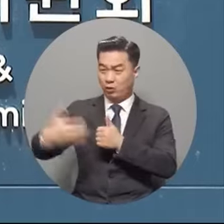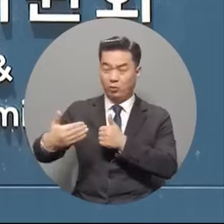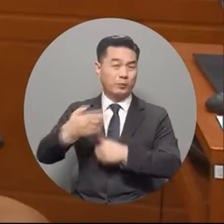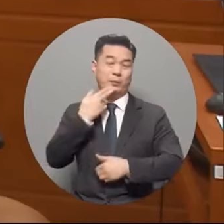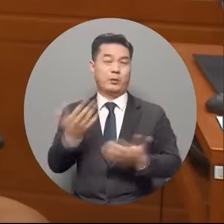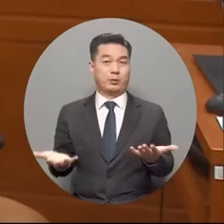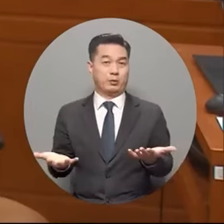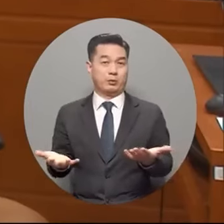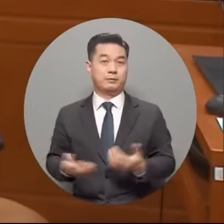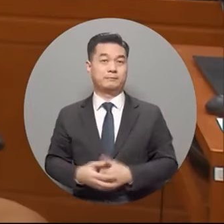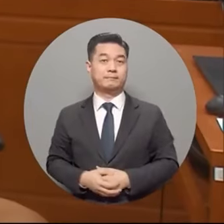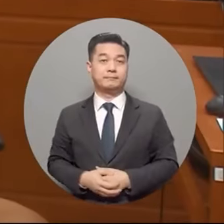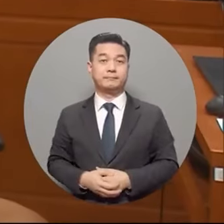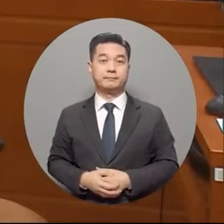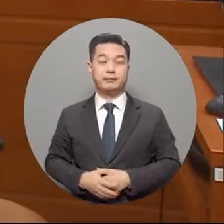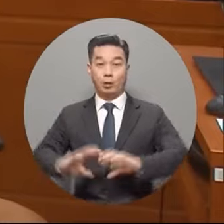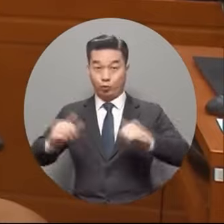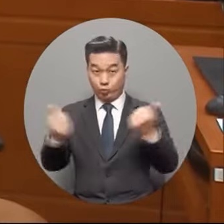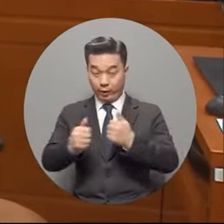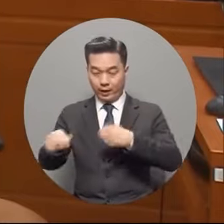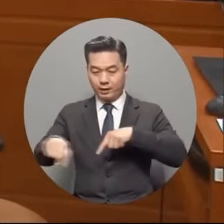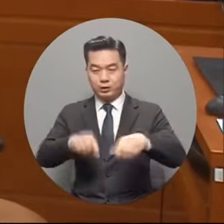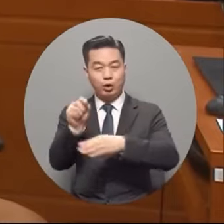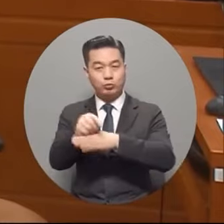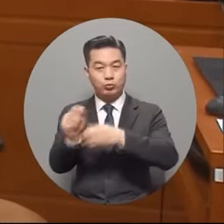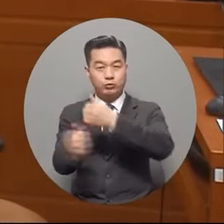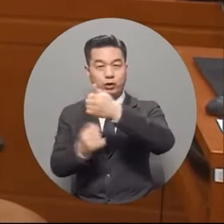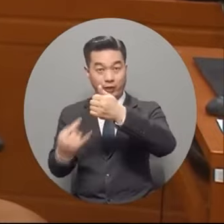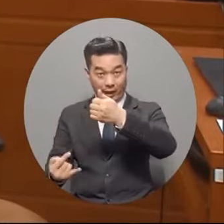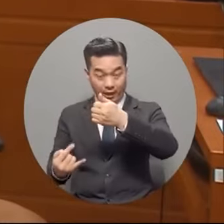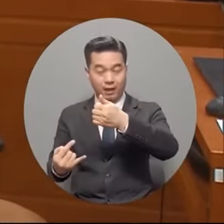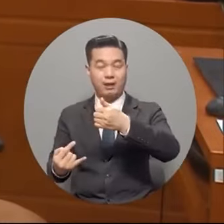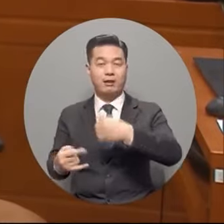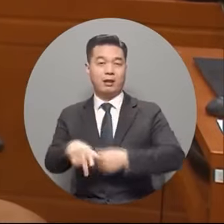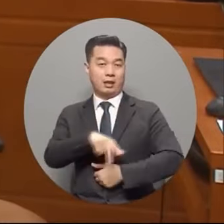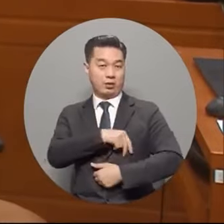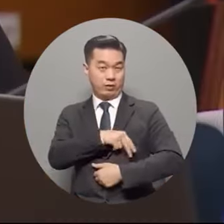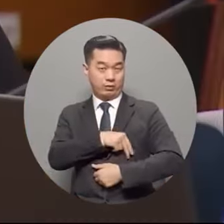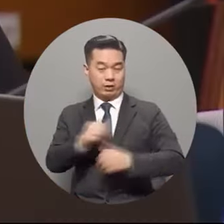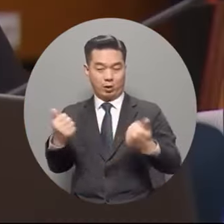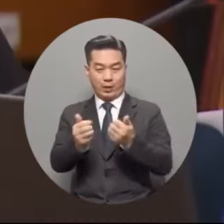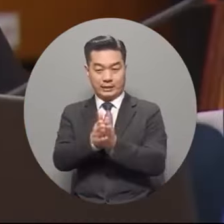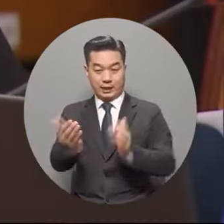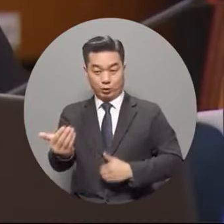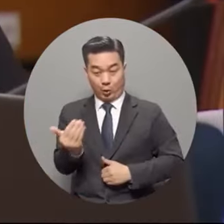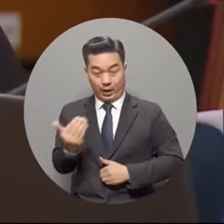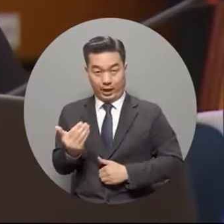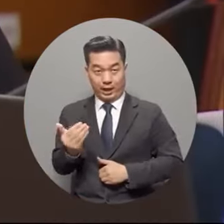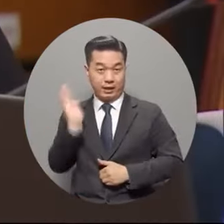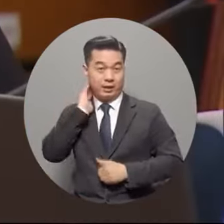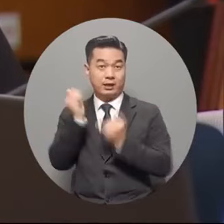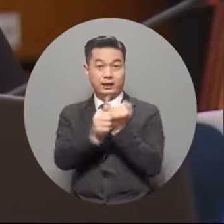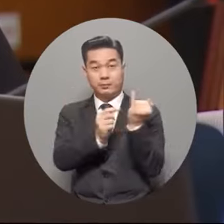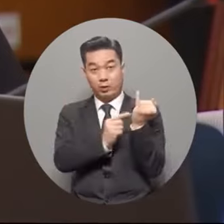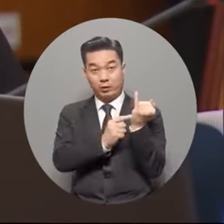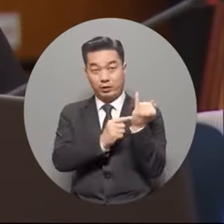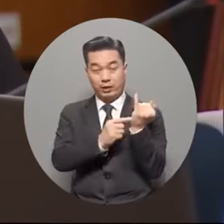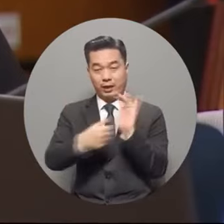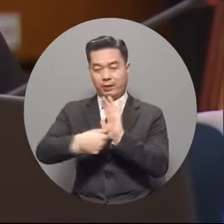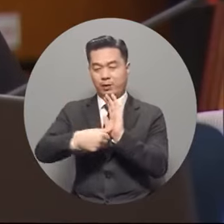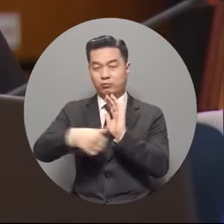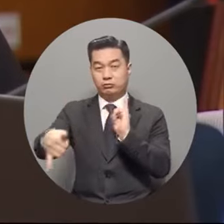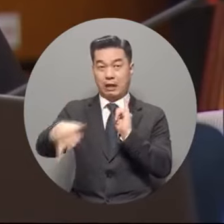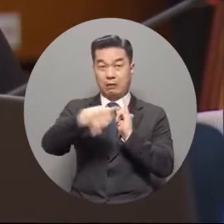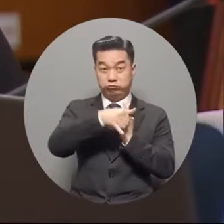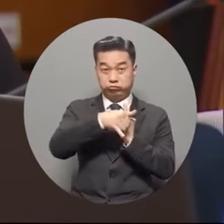전했습니다. 국회 정무위 소속 국민의힘 의원들은 회의 시작에 앞서 김 여사의 명품 가방은 국가 귀속이